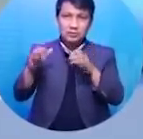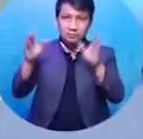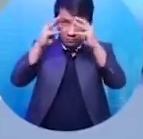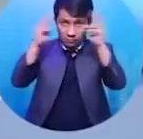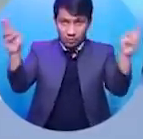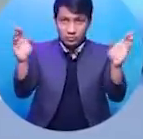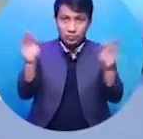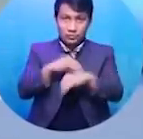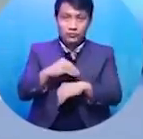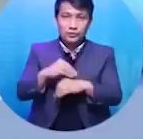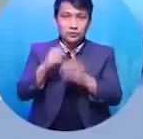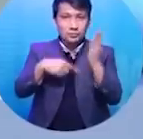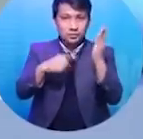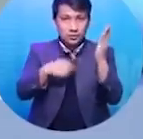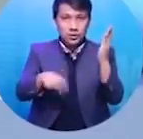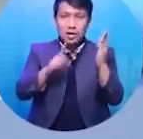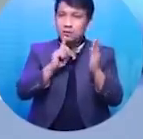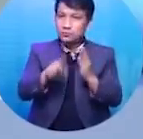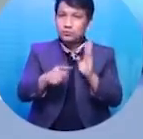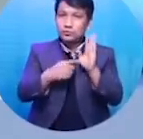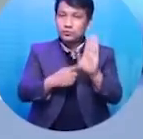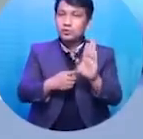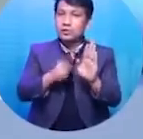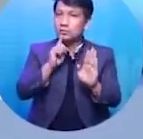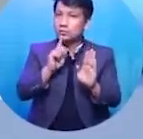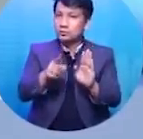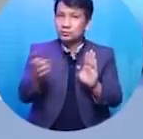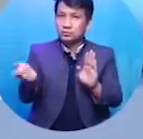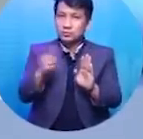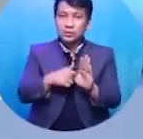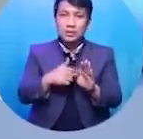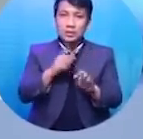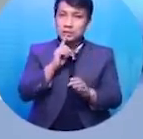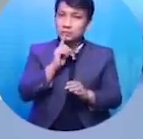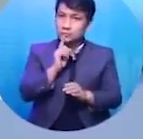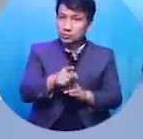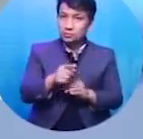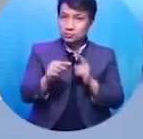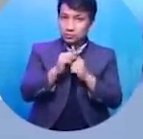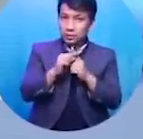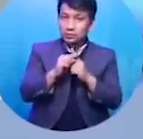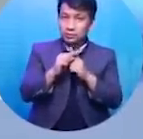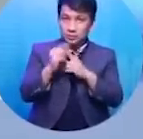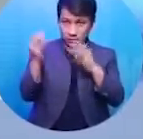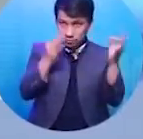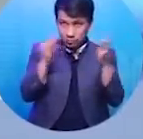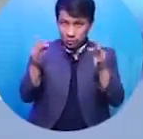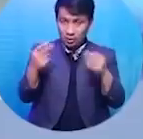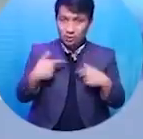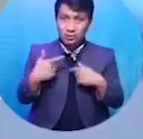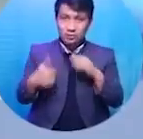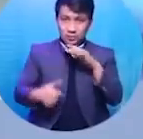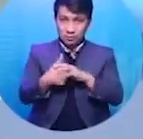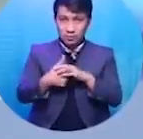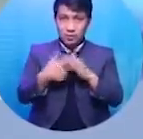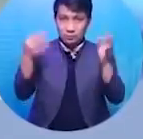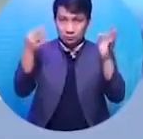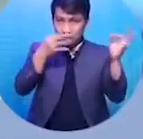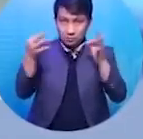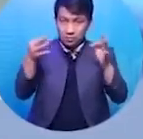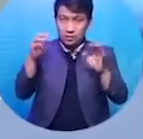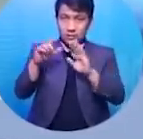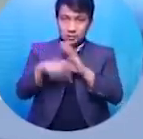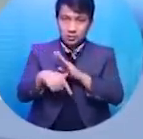po ay gagawa ng mga verification. At kapag talagang nagpositibo na ikaw nga talaga ay nagdodroga at lumabas ng nagpositive ka sa